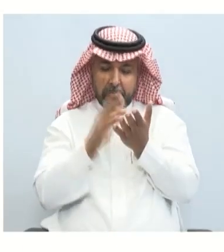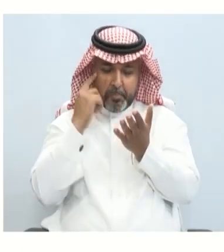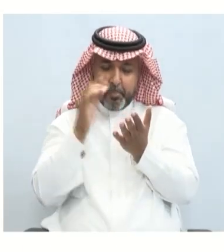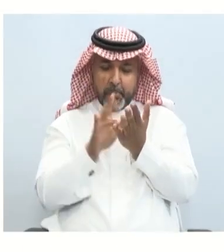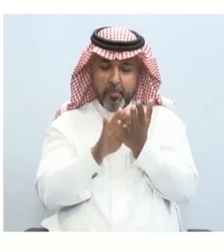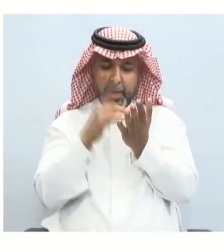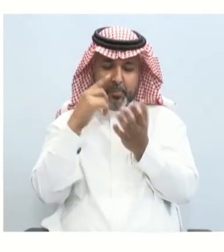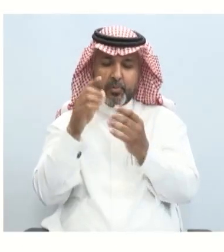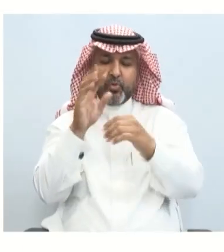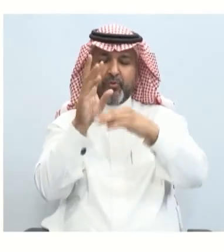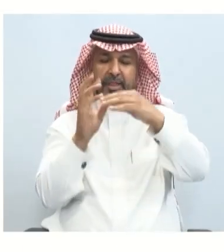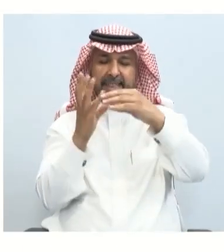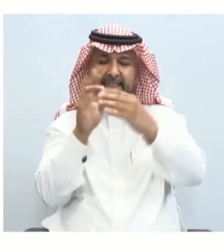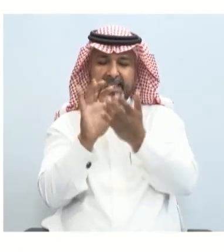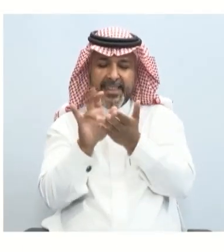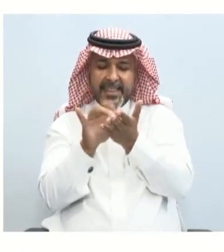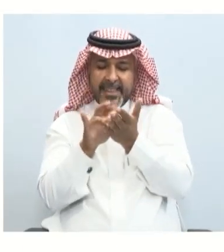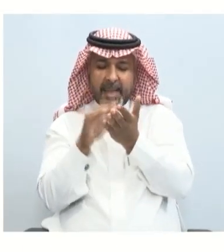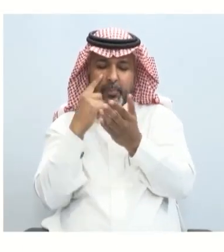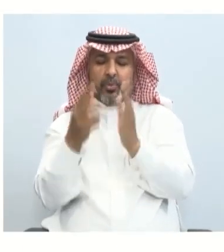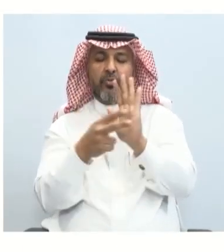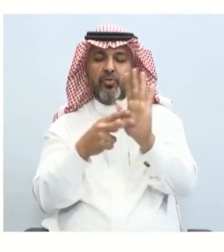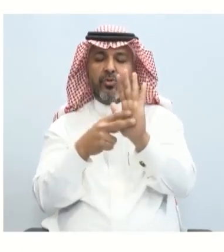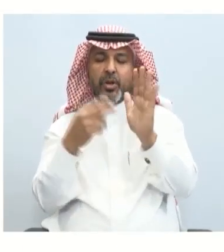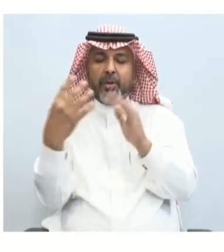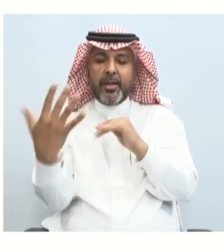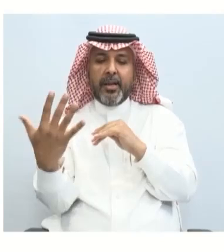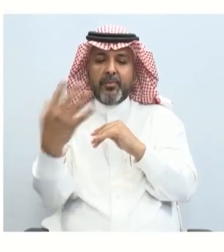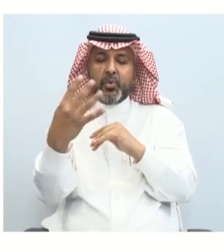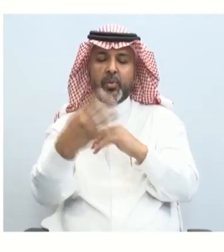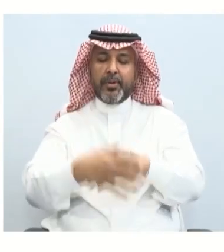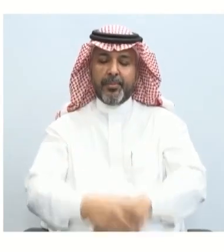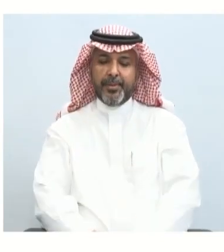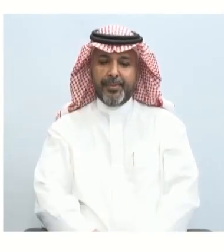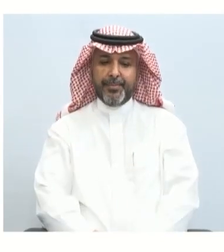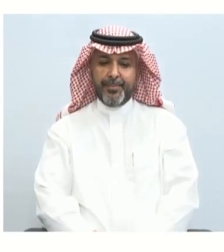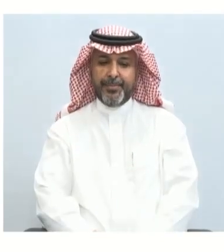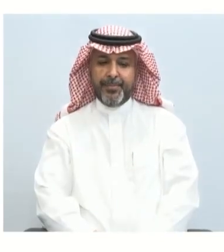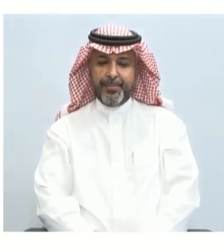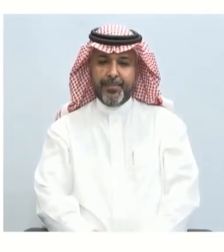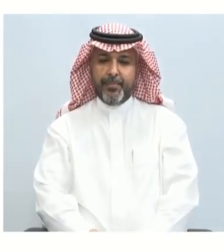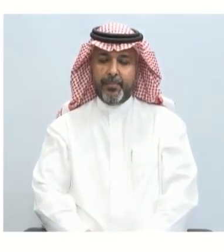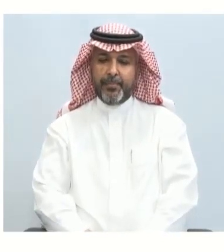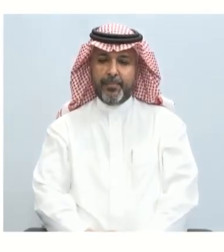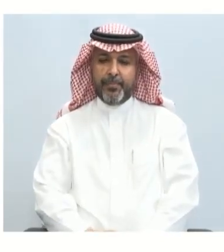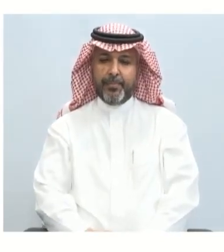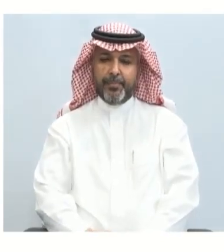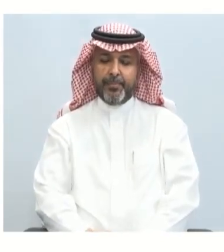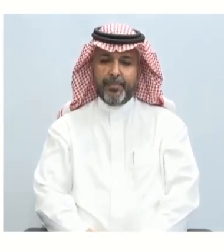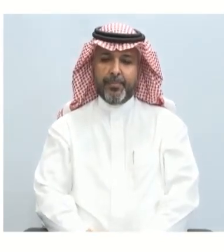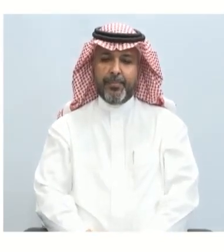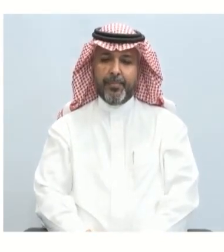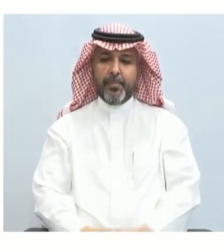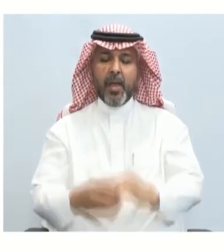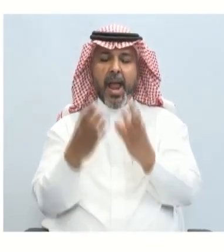وبعدين تضغط واحد ويطلع ويساوي يطلع معك الناتج يعني بشكل مباشر قاللك اوجد تان